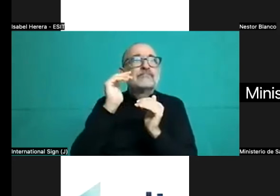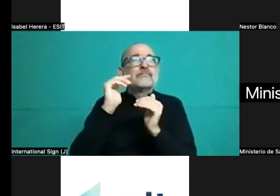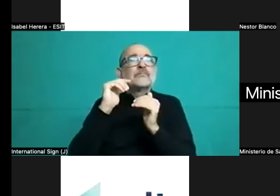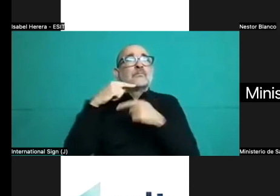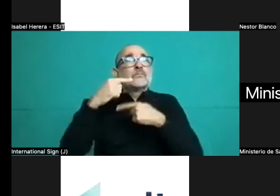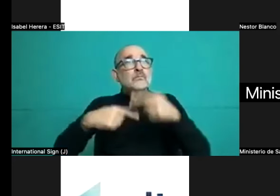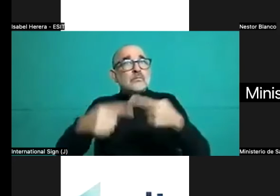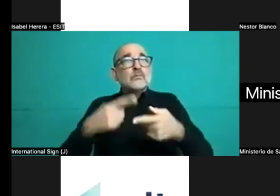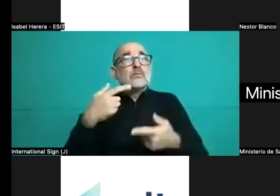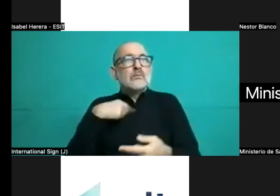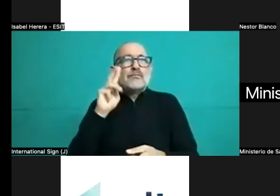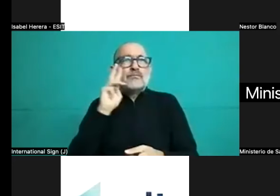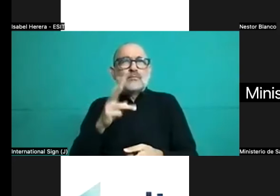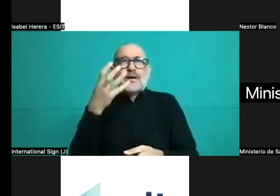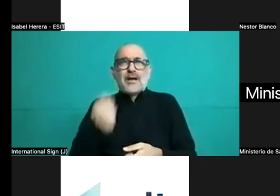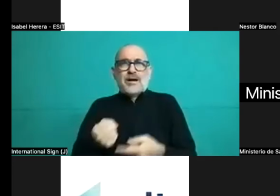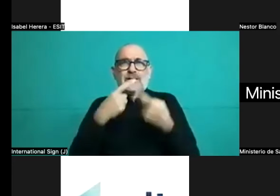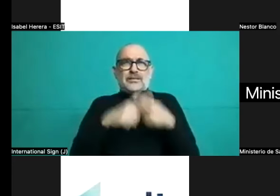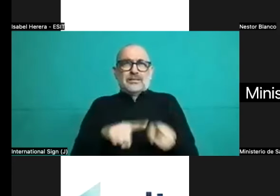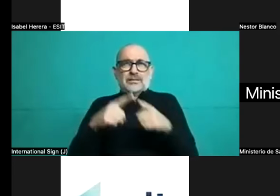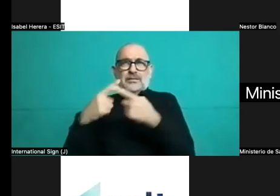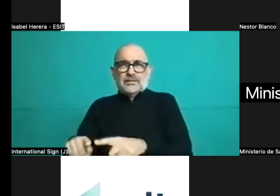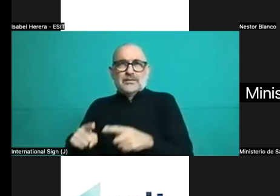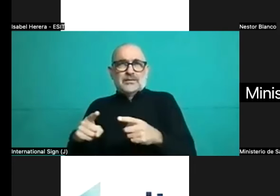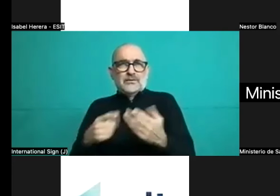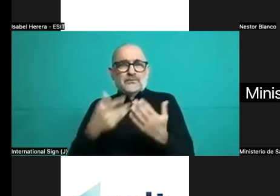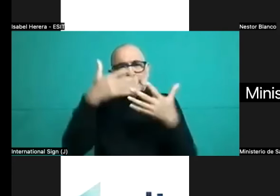passé. Concernant les facteurs humains,